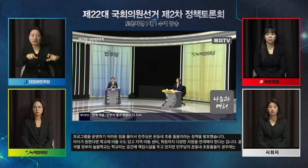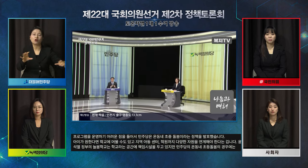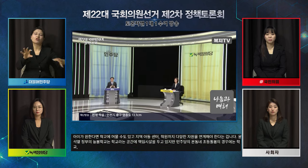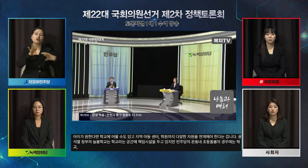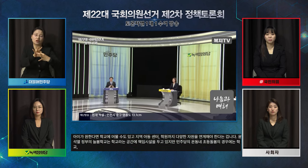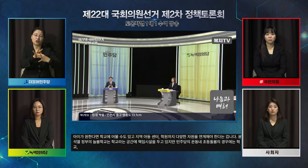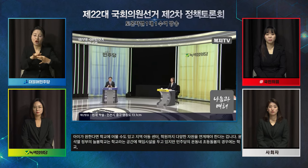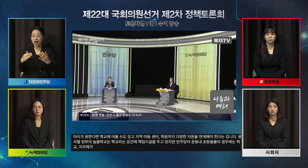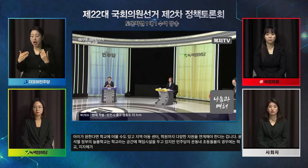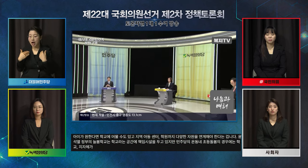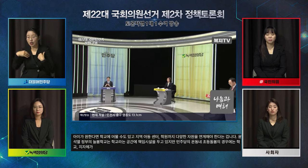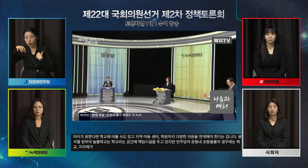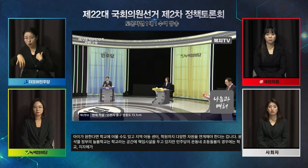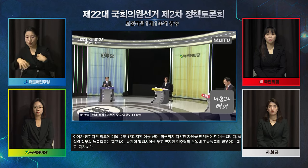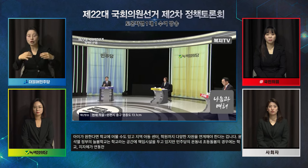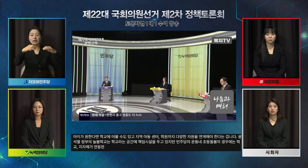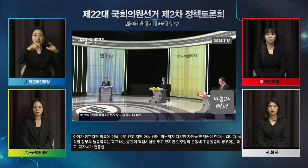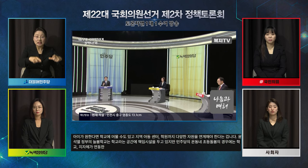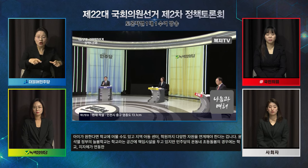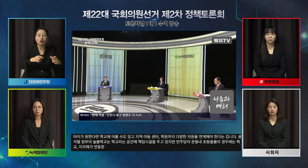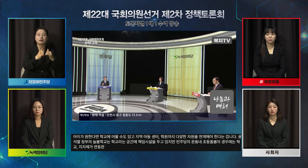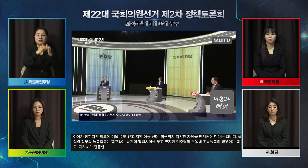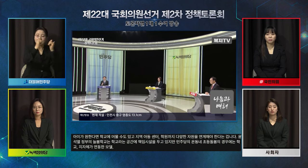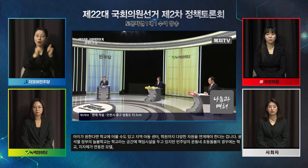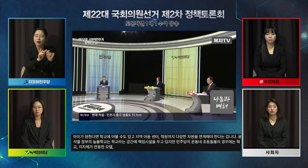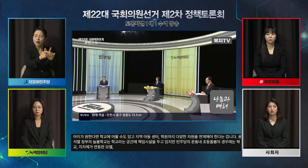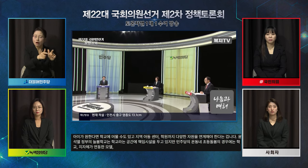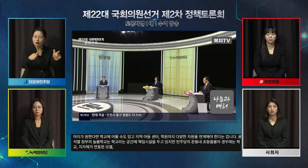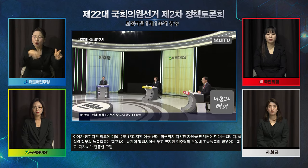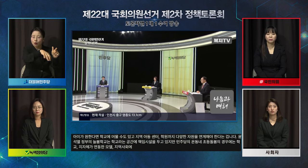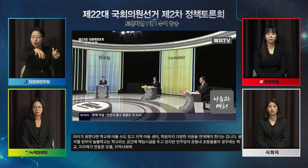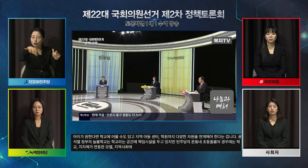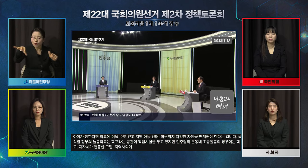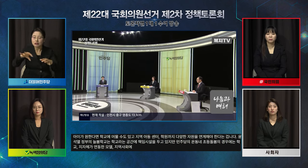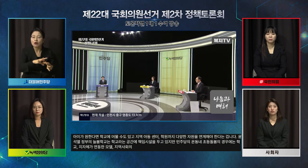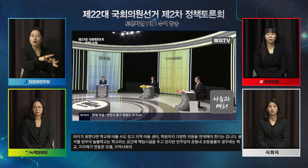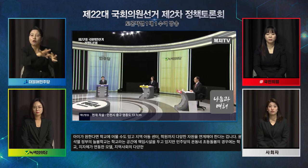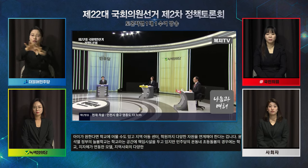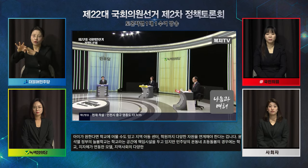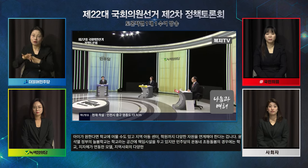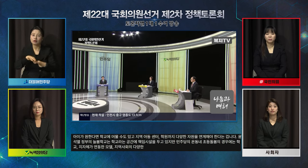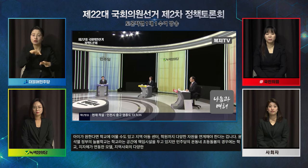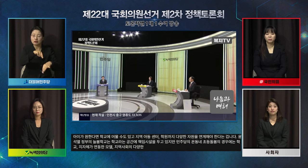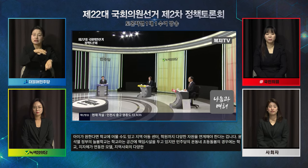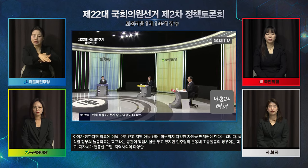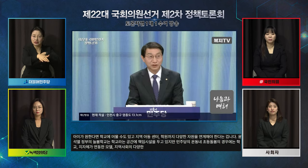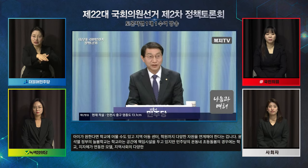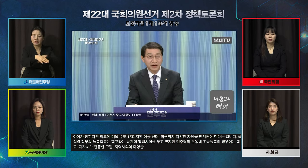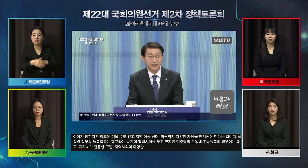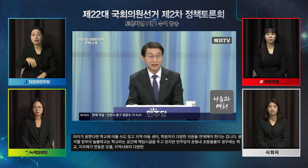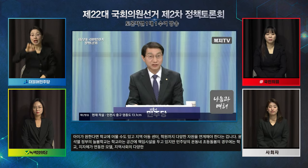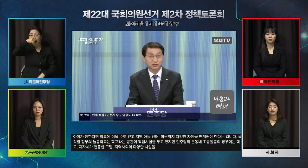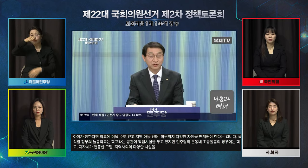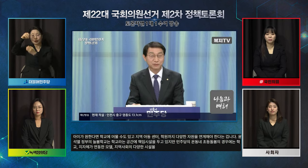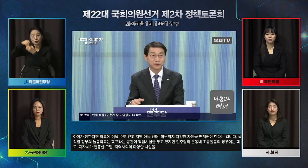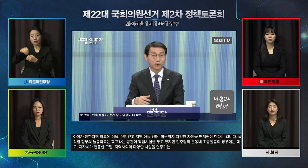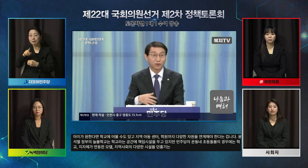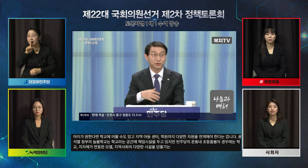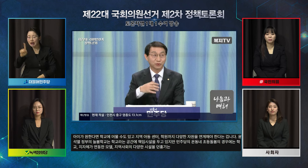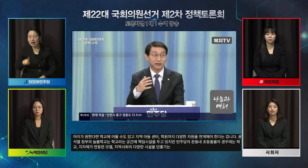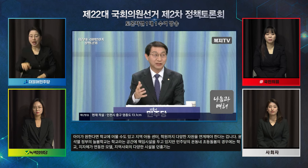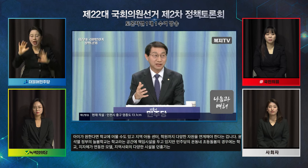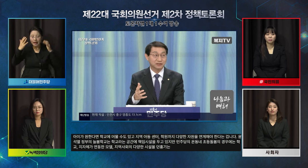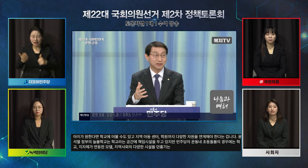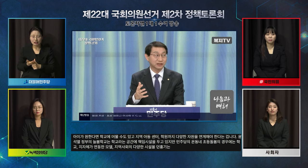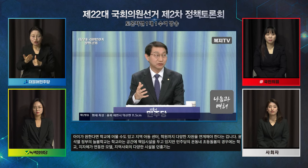학교라는 공간과 지역사회의 다양한 공간들을 연계하는 그러한 그야말로 아프리카 속담에 한 아이를 키우려면